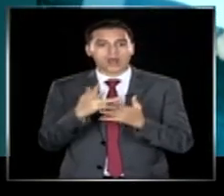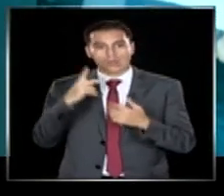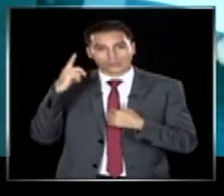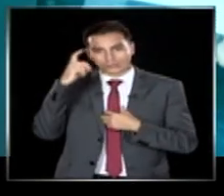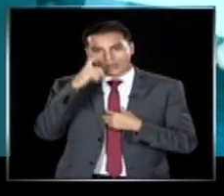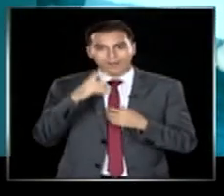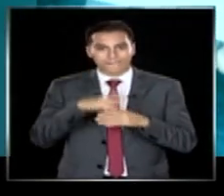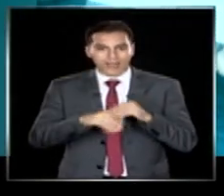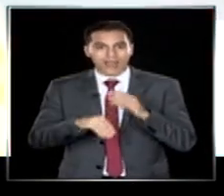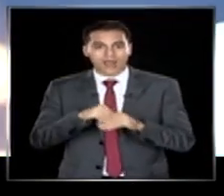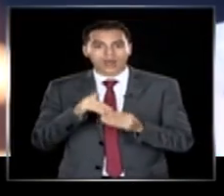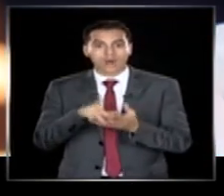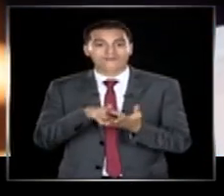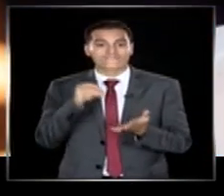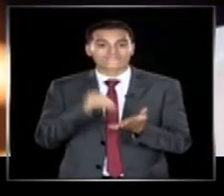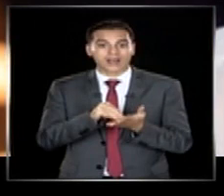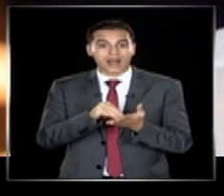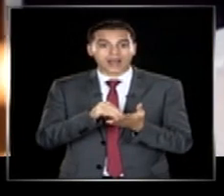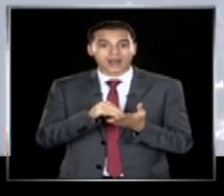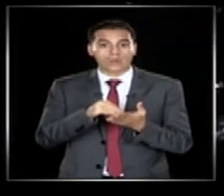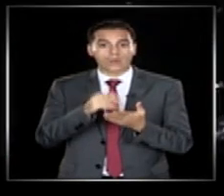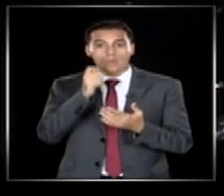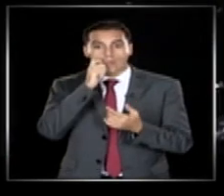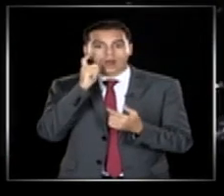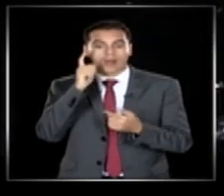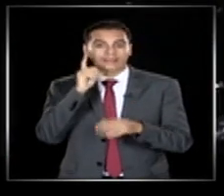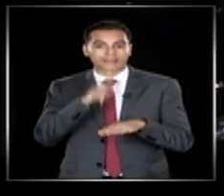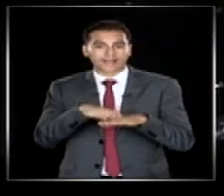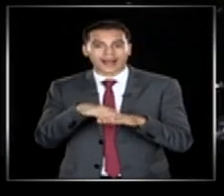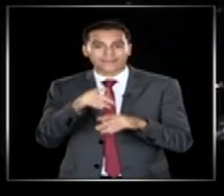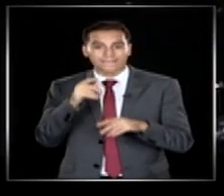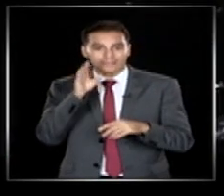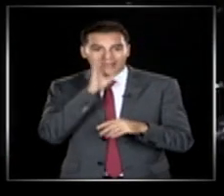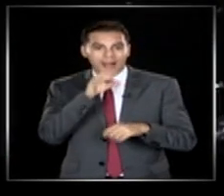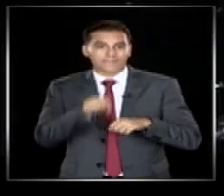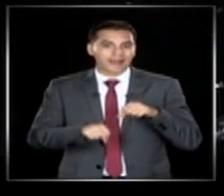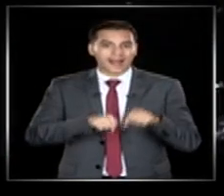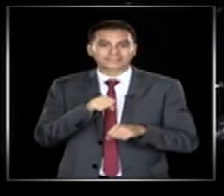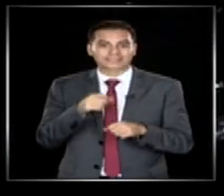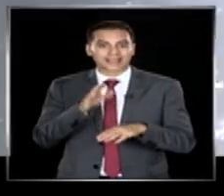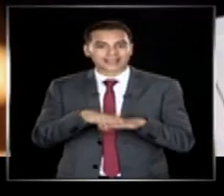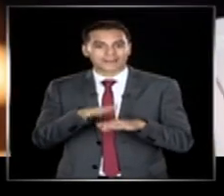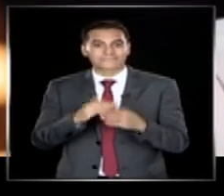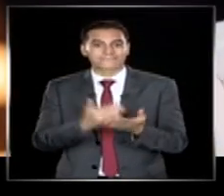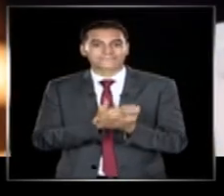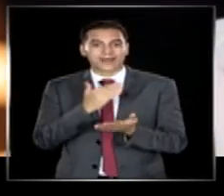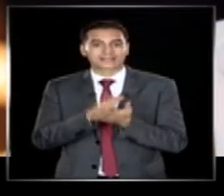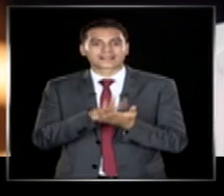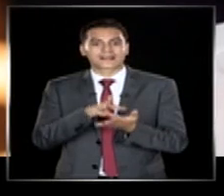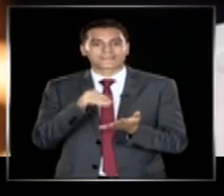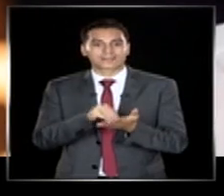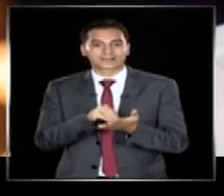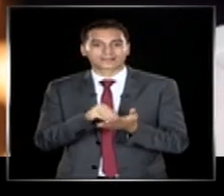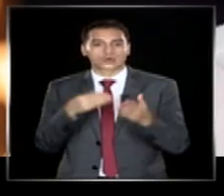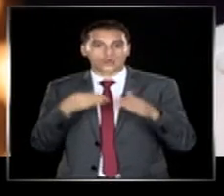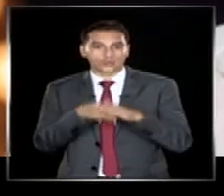الظروف. هو الأول والدي علمه يلعب دراجة عادي جدا زي أي طفل بتعلم الدراجات. بعديها ابتدينا بقى